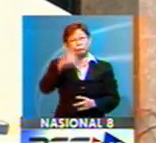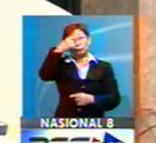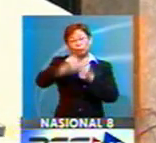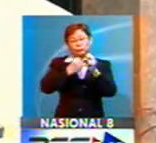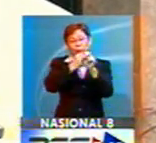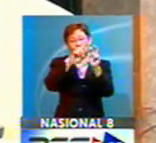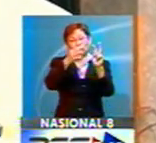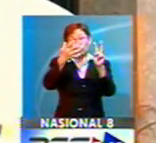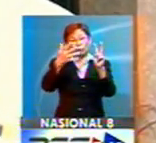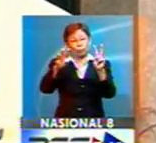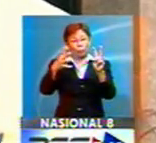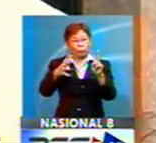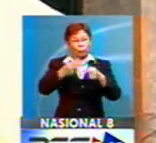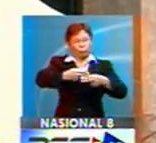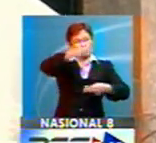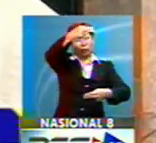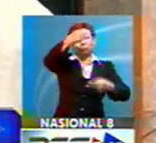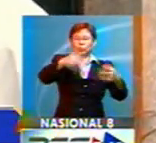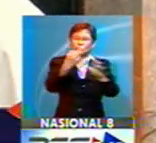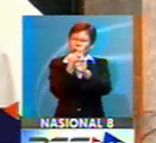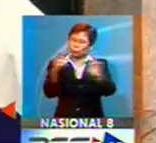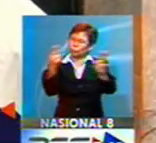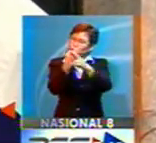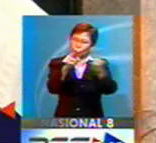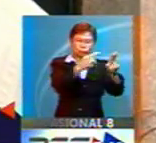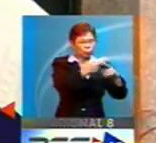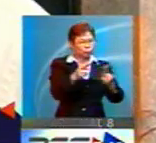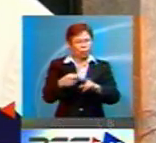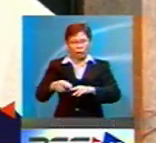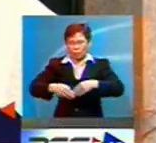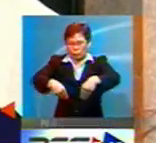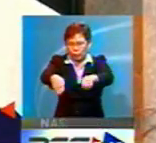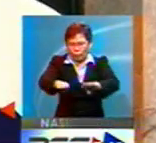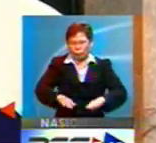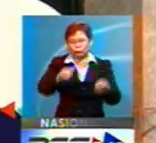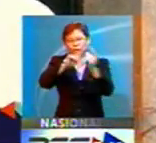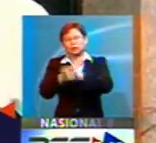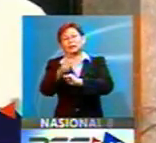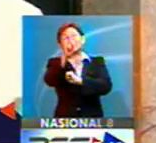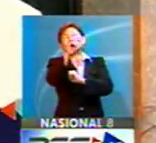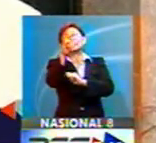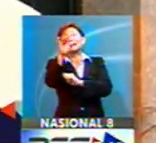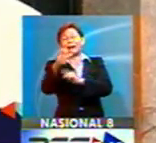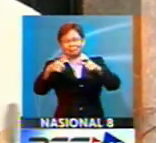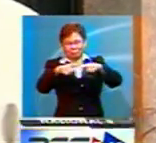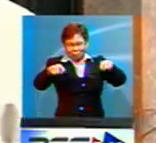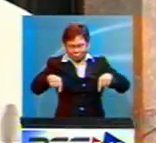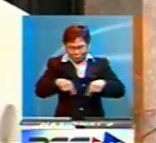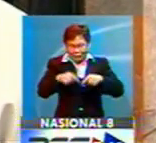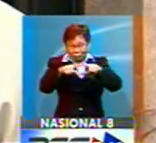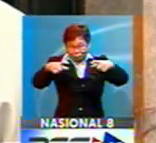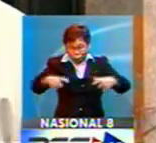ini, pihak hotel telah melakukan persiapan dengan menukar daripada carpet kepada tiles dan juga apa yang saya harap pihak berkuasa tempatan